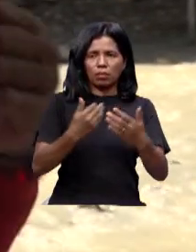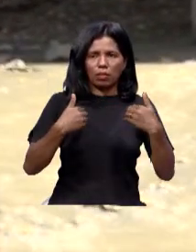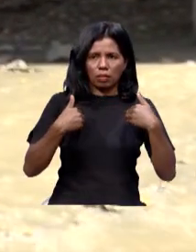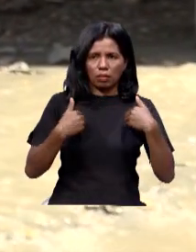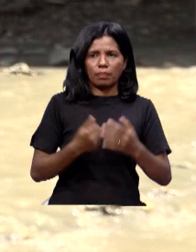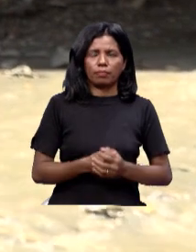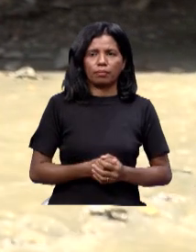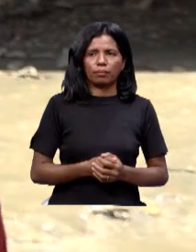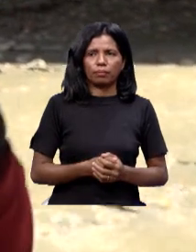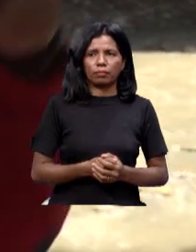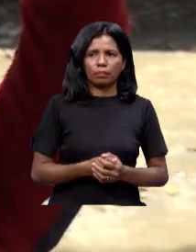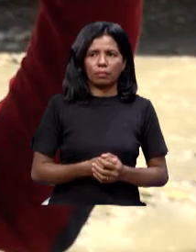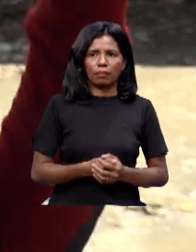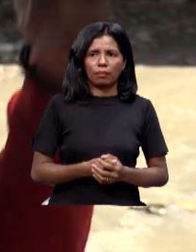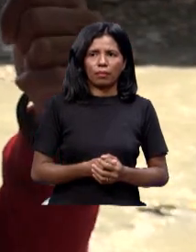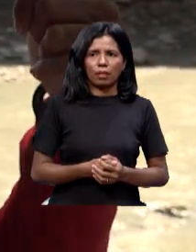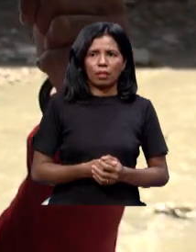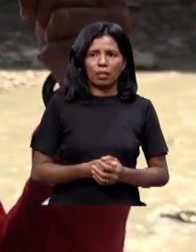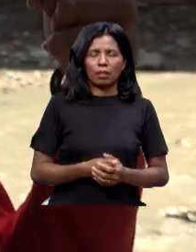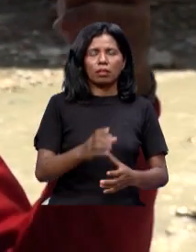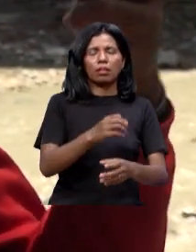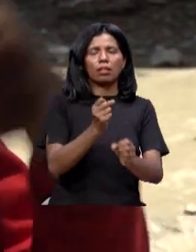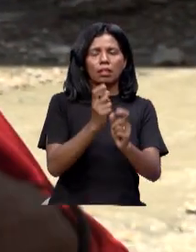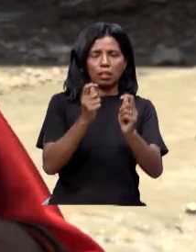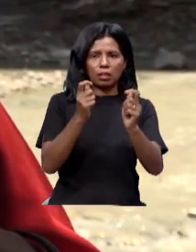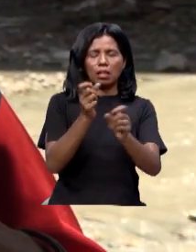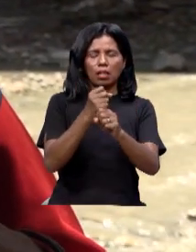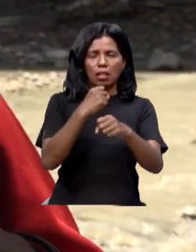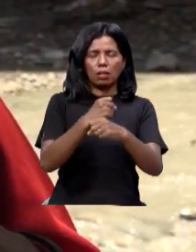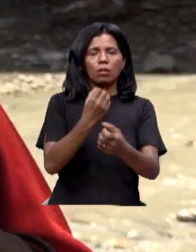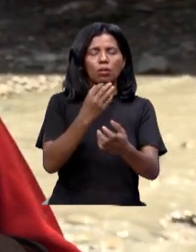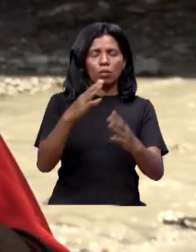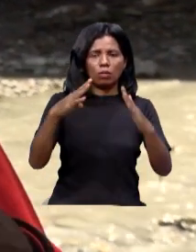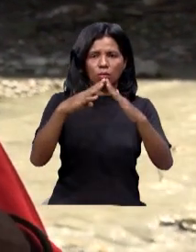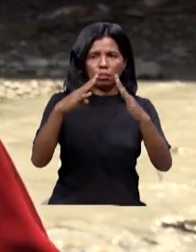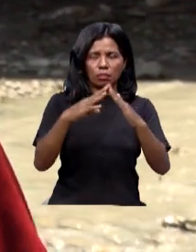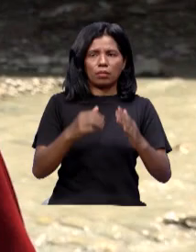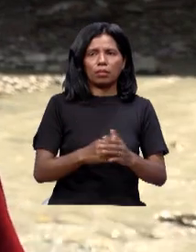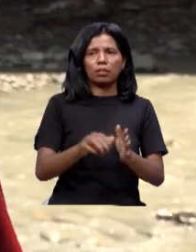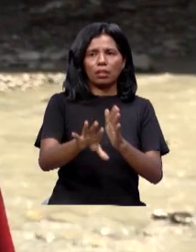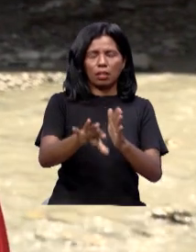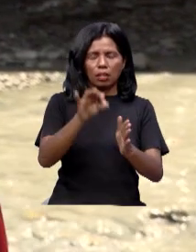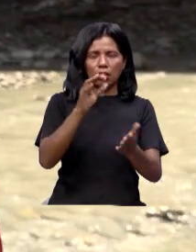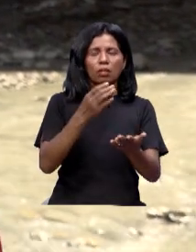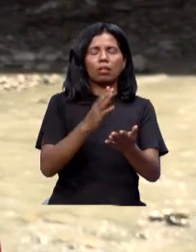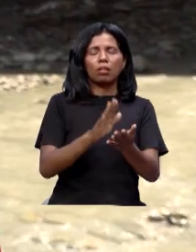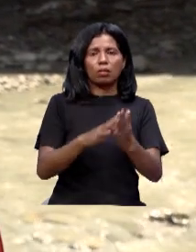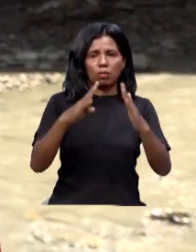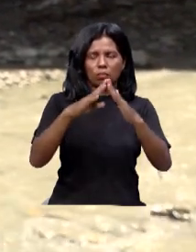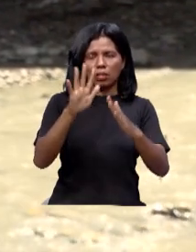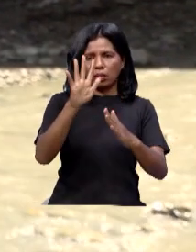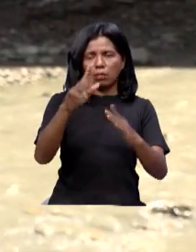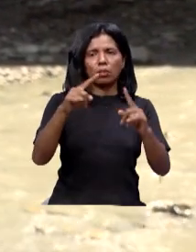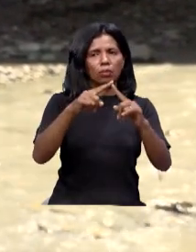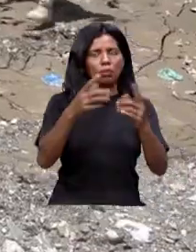halo koko ida mak ida nuslao. Iha ne nune nuniang hau kunya sehetang lima, mes uma lima ne to in